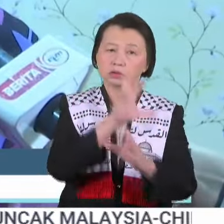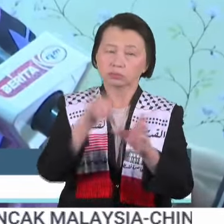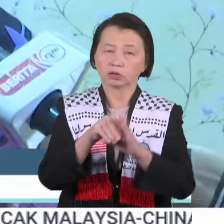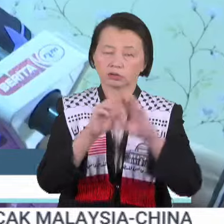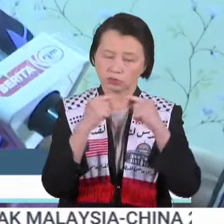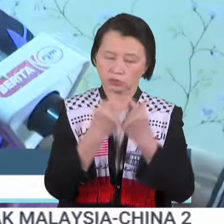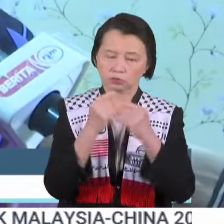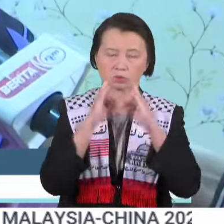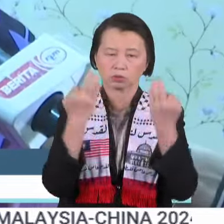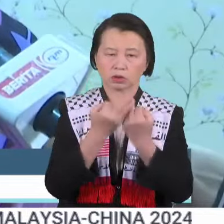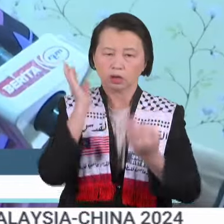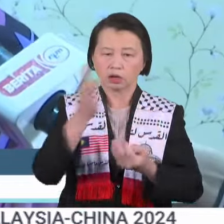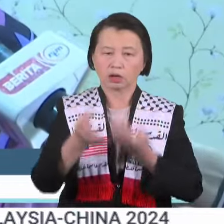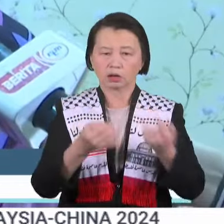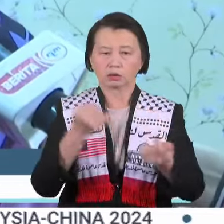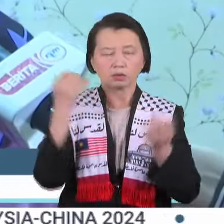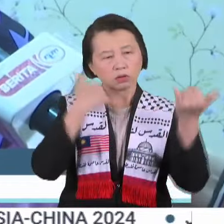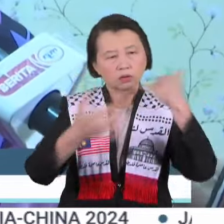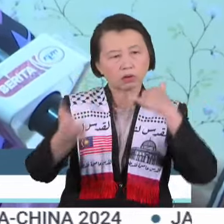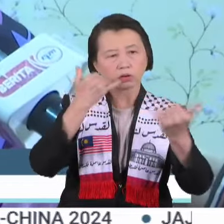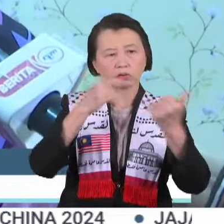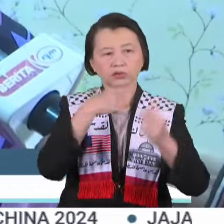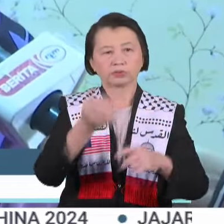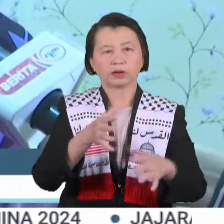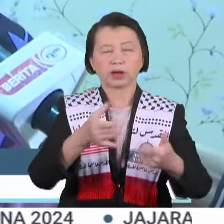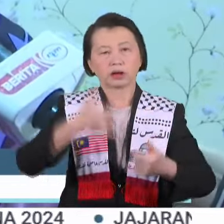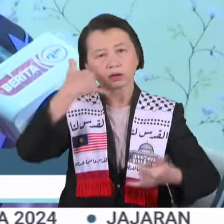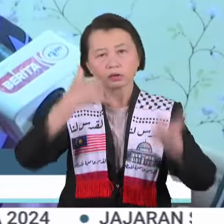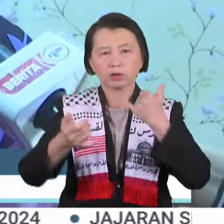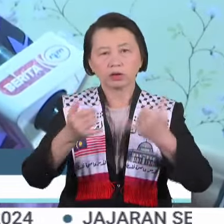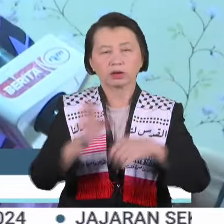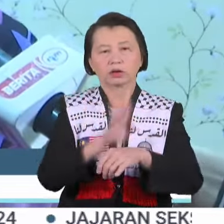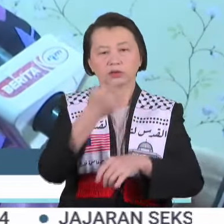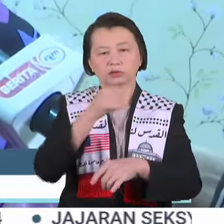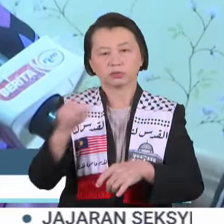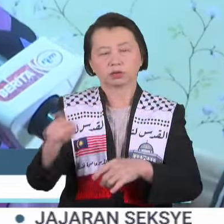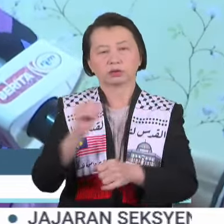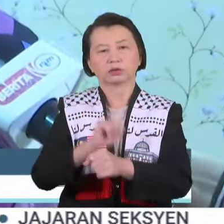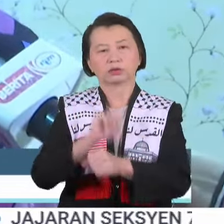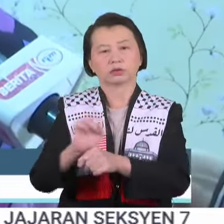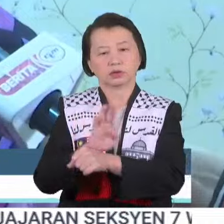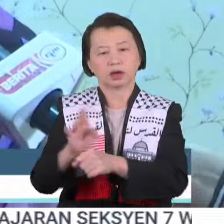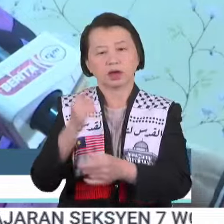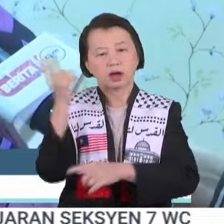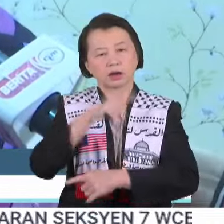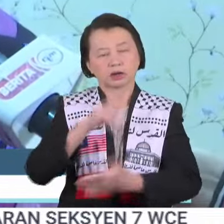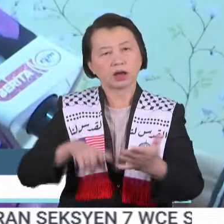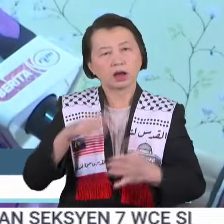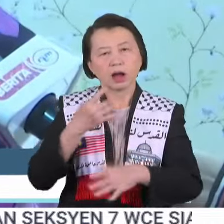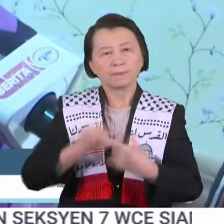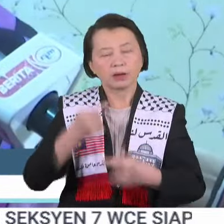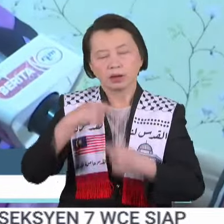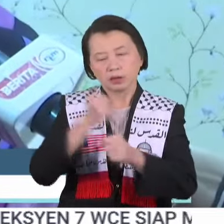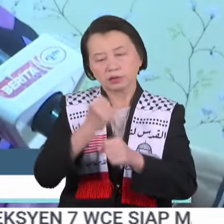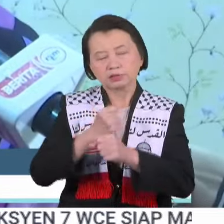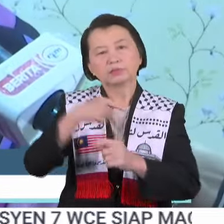keluarga, hari-hari akan video call. Tak kisahlah siapa nak angkat, siapa tak nak angkat, yang tak sibuk, dia akan cerita. Hari ni dia buat apa, dia kerja waktu